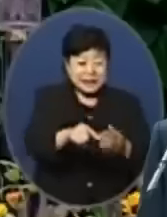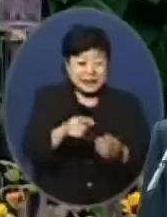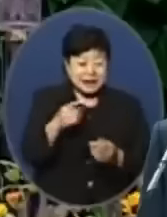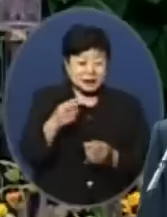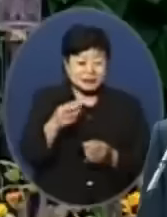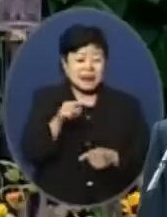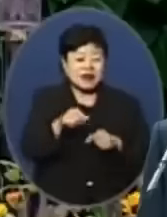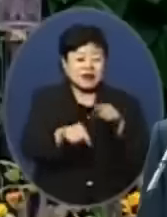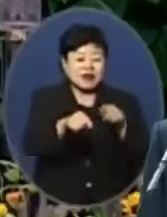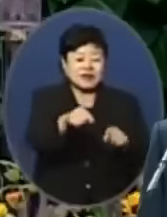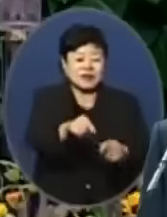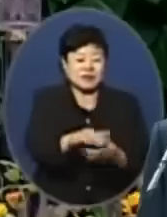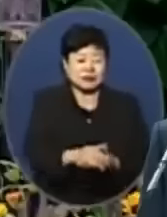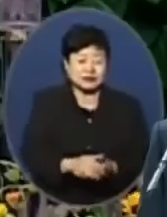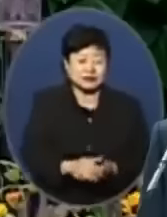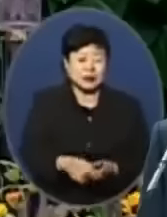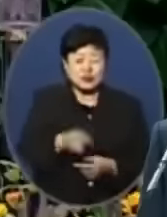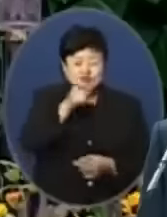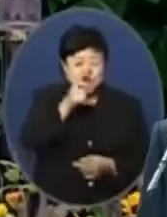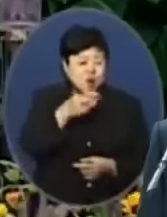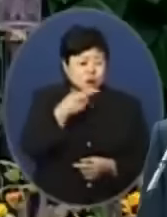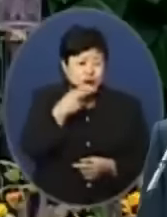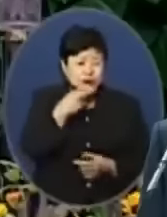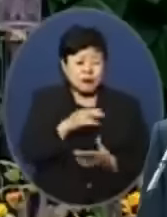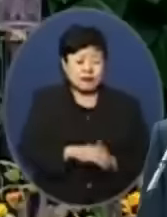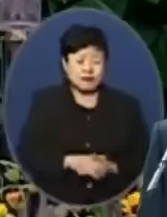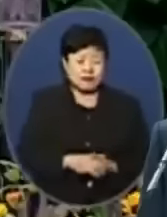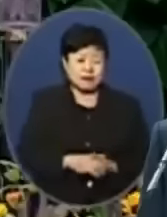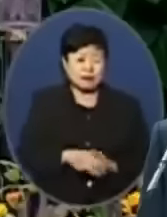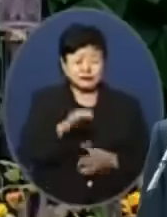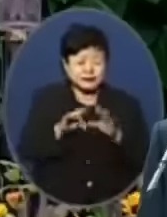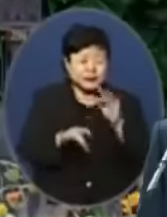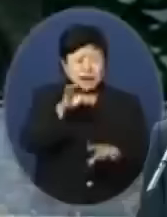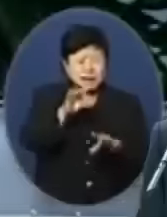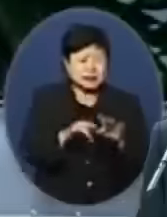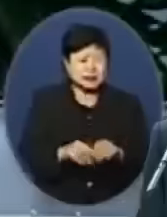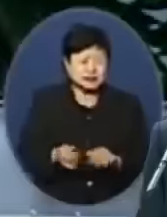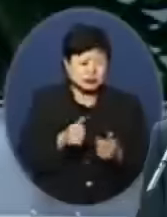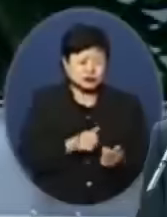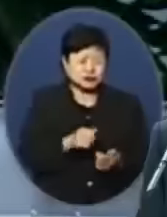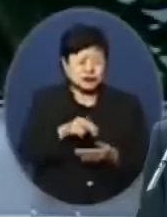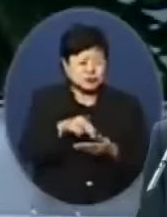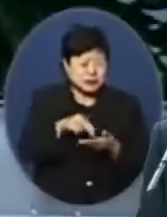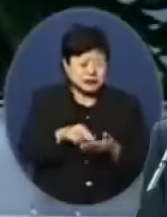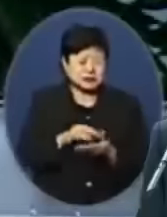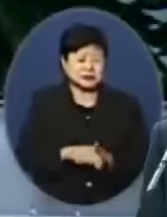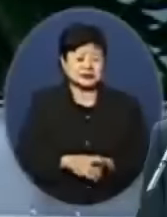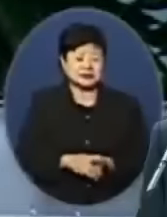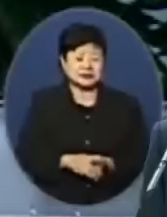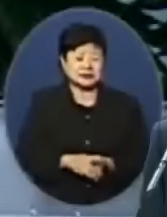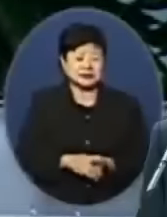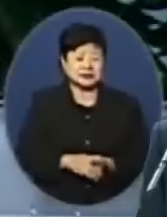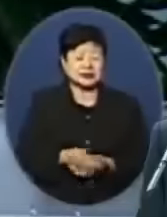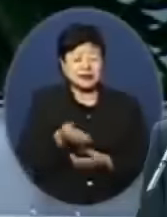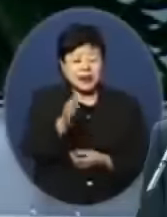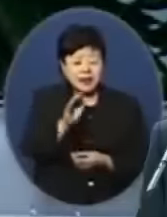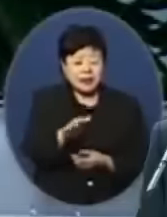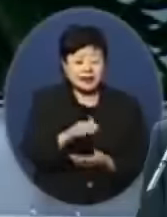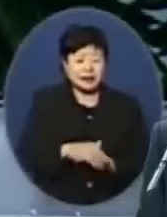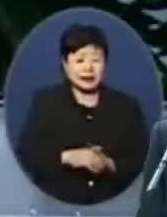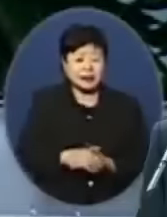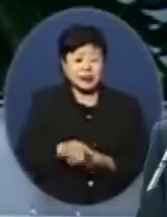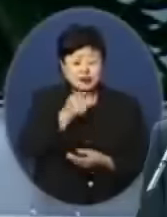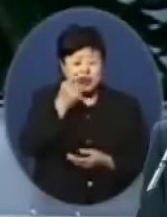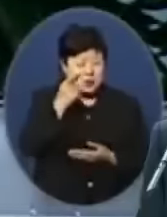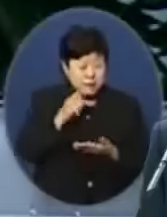사흘을 걸어가도 물을 못 마셔서 목이 가려서 죽을 지경이 되었습니다. 그런데